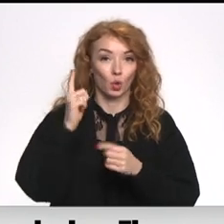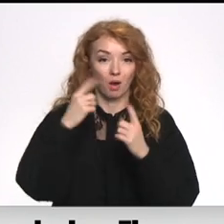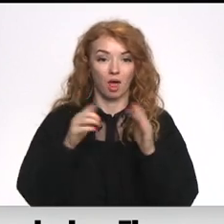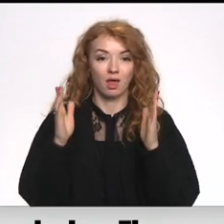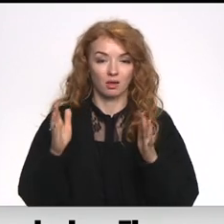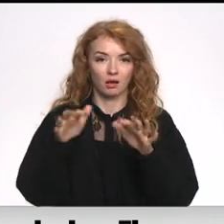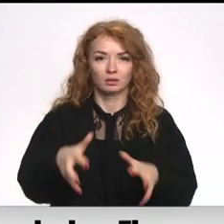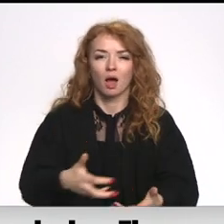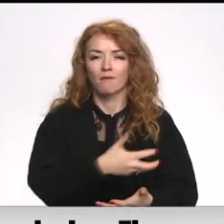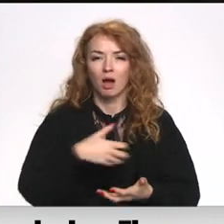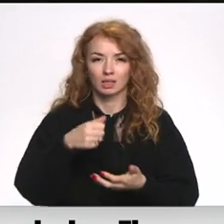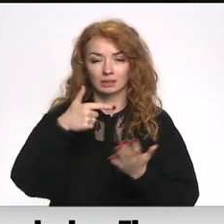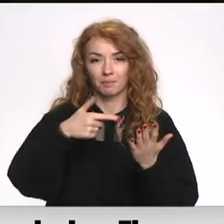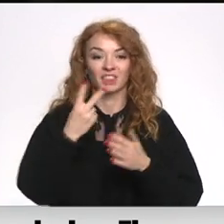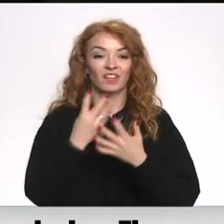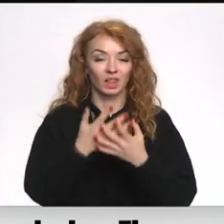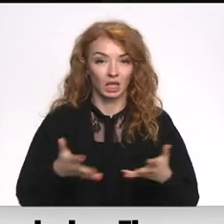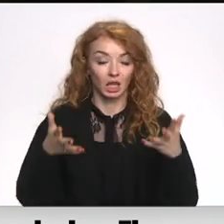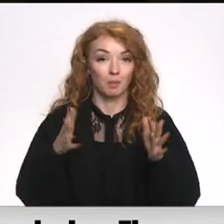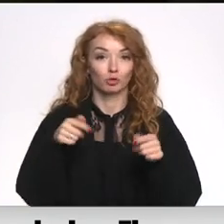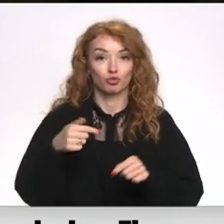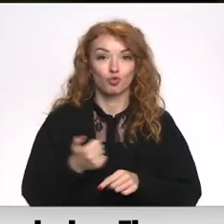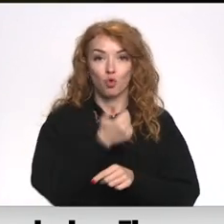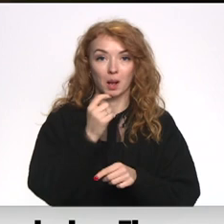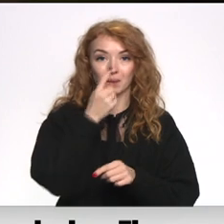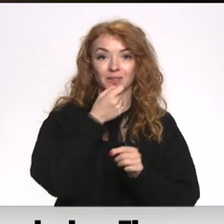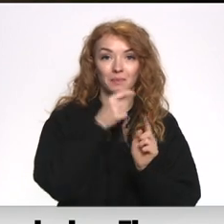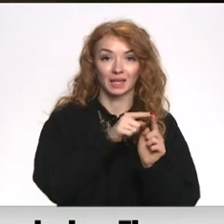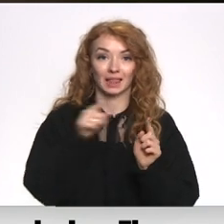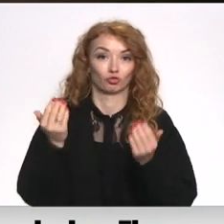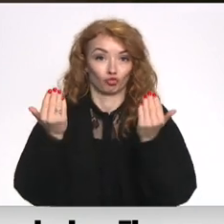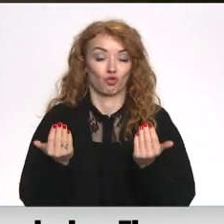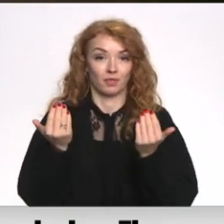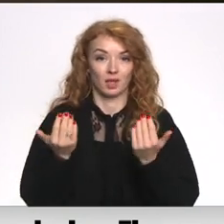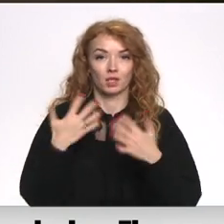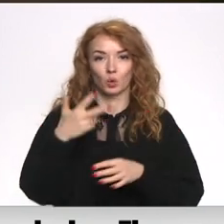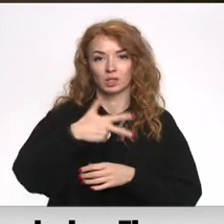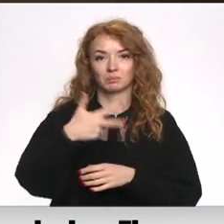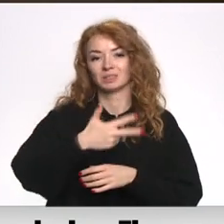izņemti 72 maluzvejnieku tīkli, bet šogad no 1. Septembra līdz šodienai